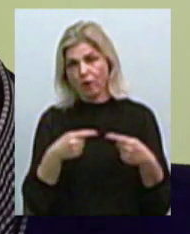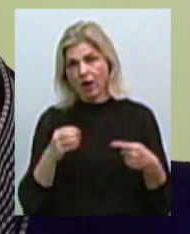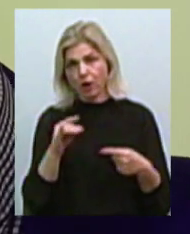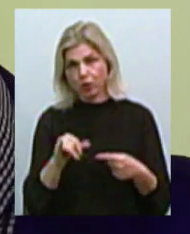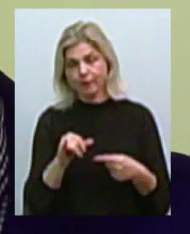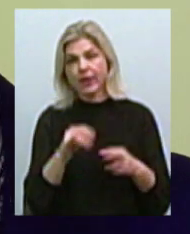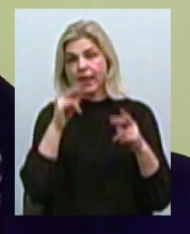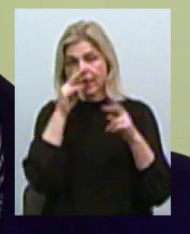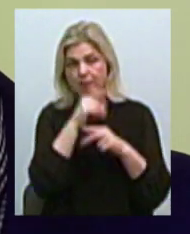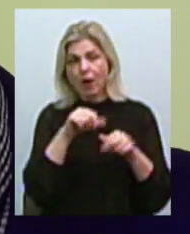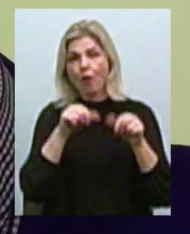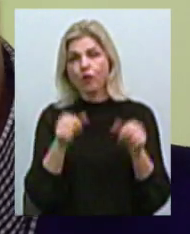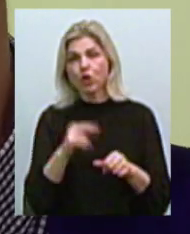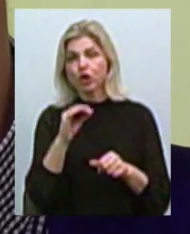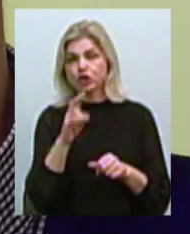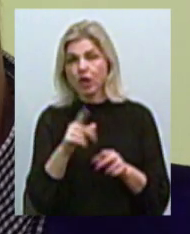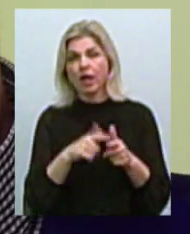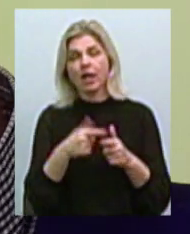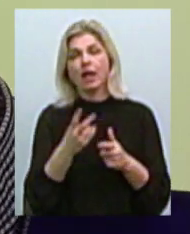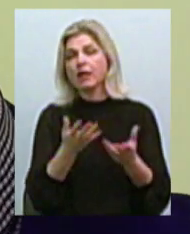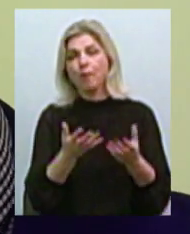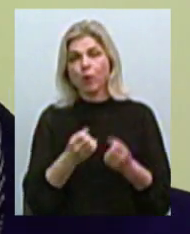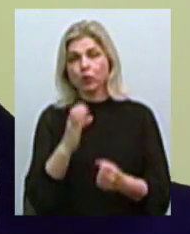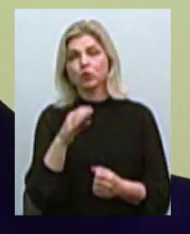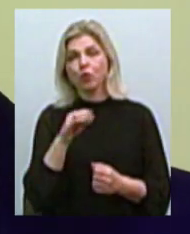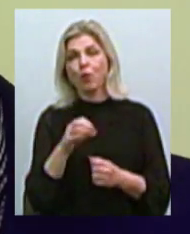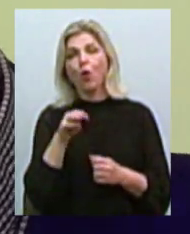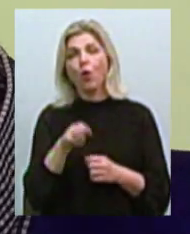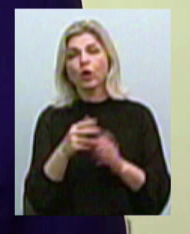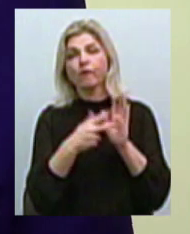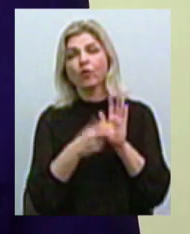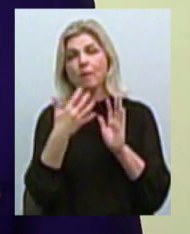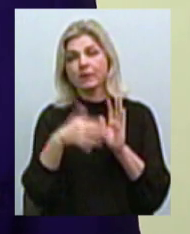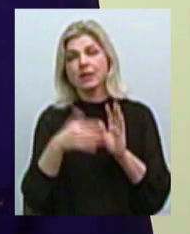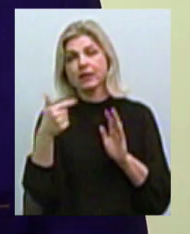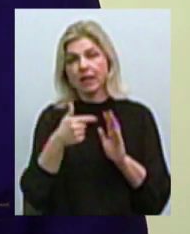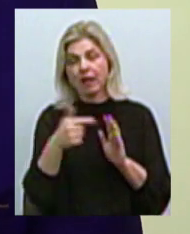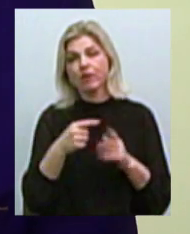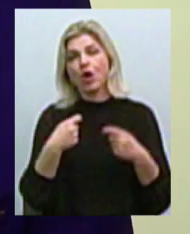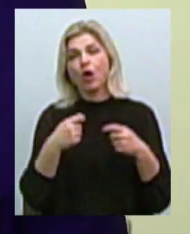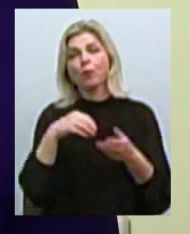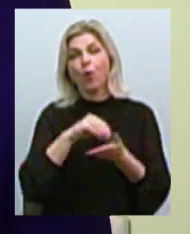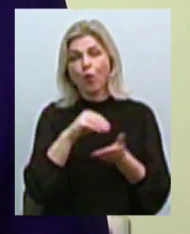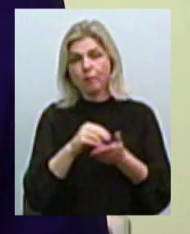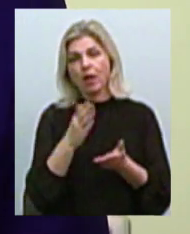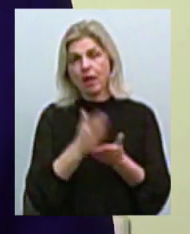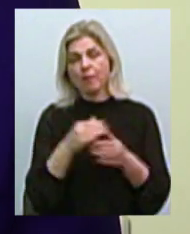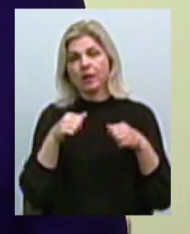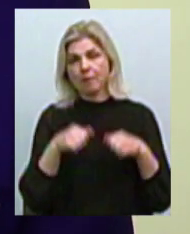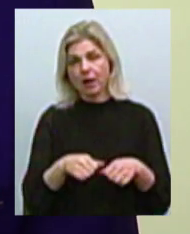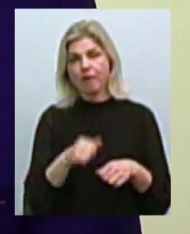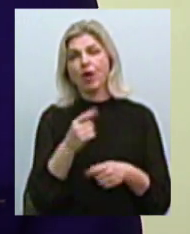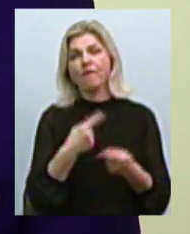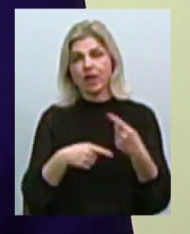неналежно оформлений чек або неотримання чеку на суму від 850 гривень покупець матиме право отримати кешбек, тобто